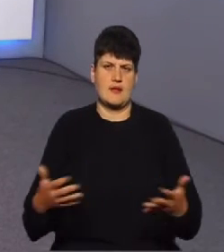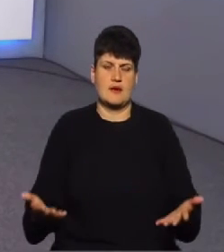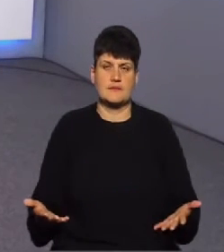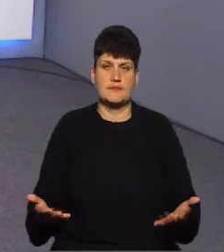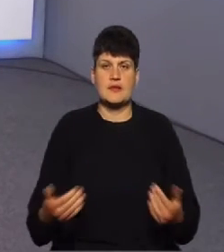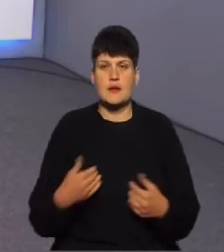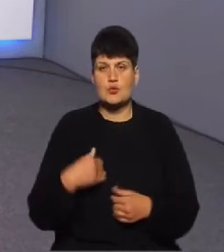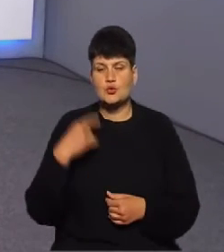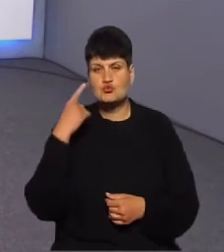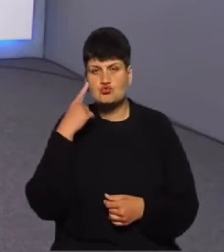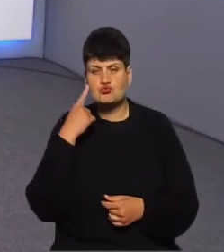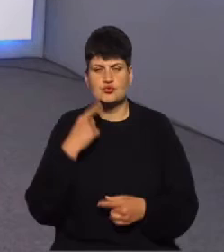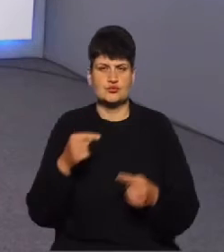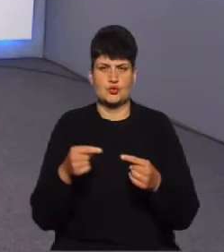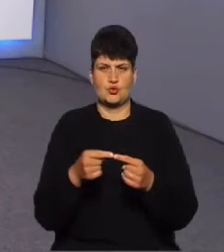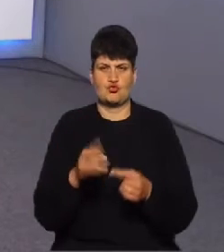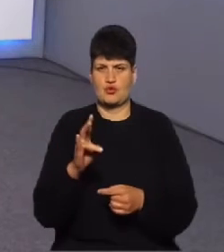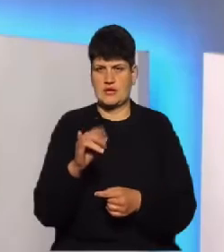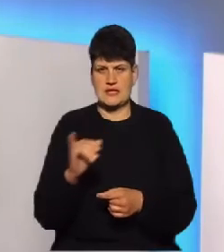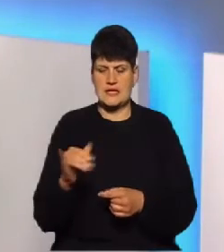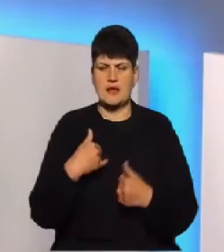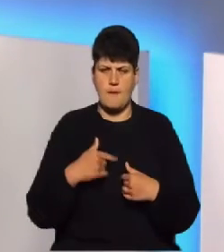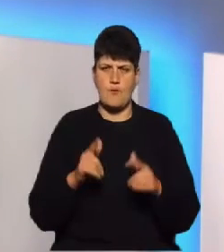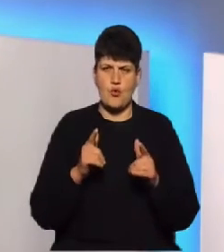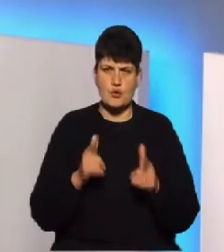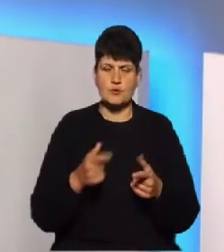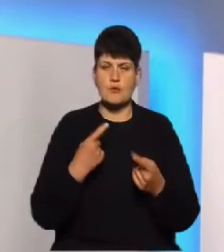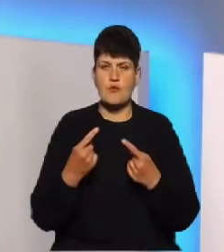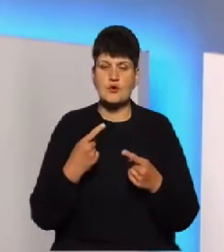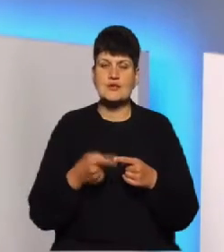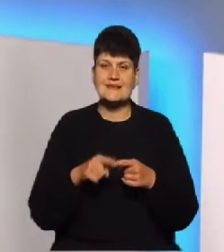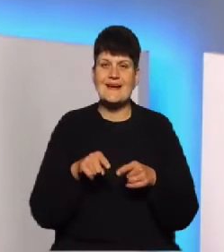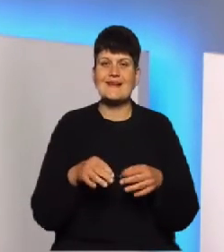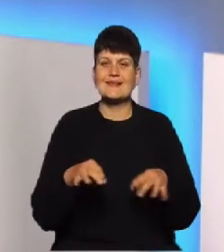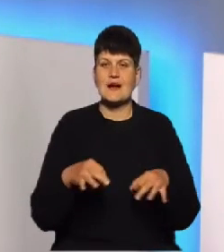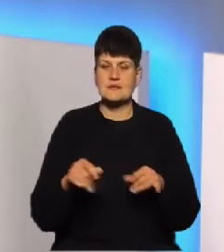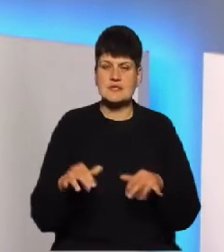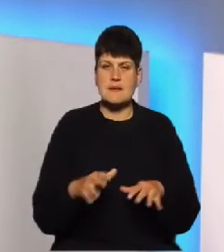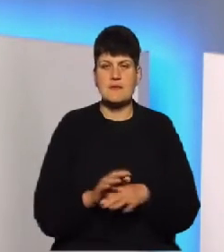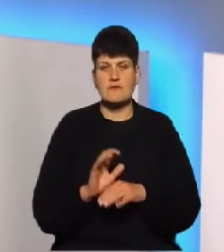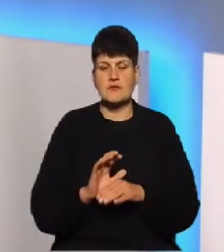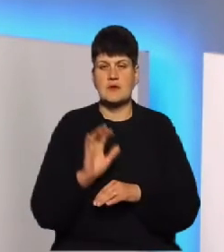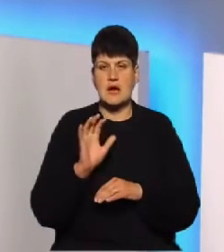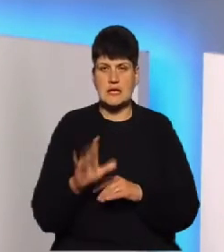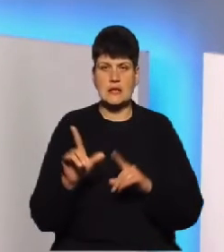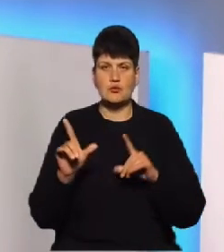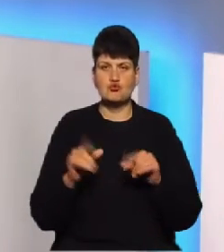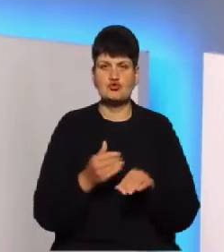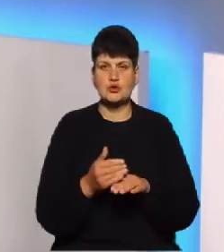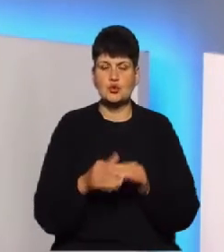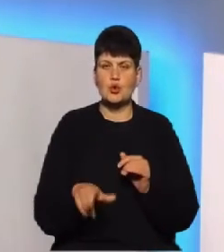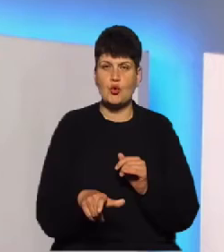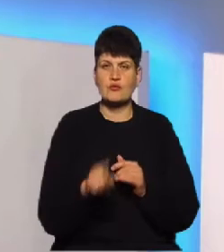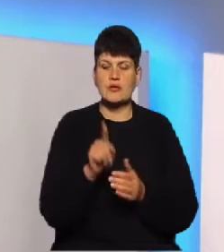категорично ні. Тут я з вами погоджуюся, що якщо ми вже говоримо про те, що це транспортні засоби, і ми їх випускаємо на проїзну частину дороги, вони мусять